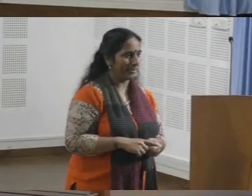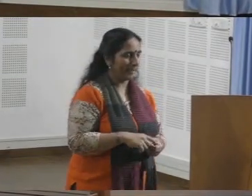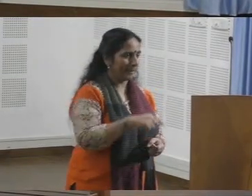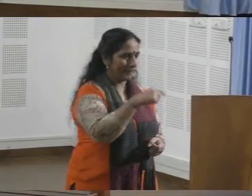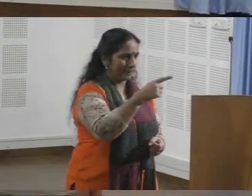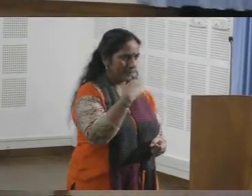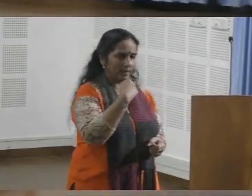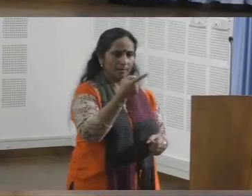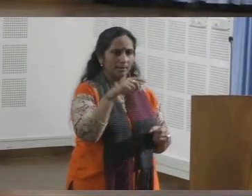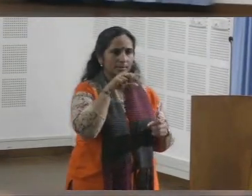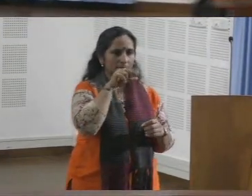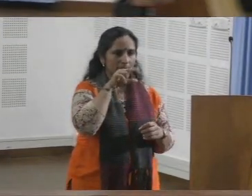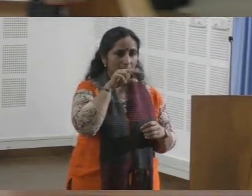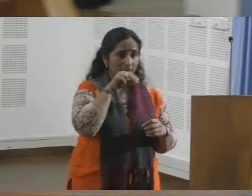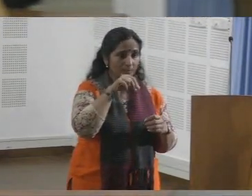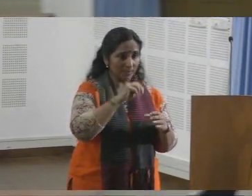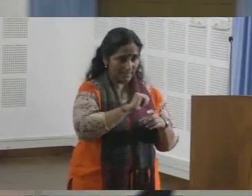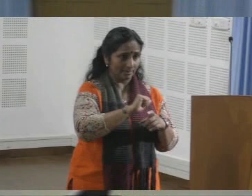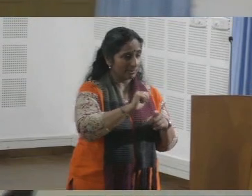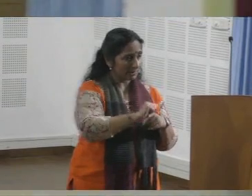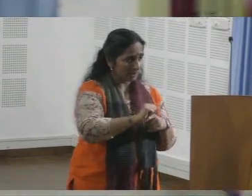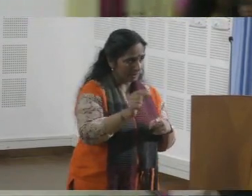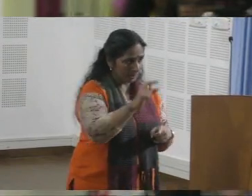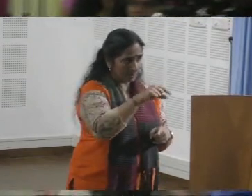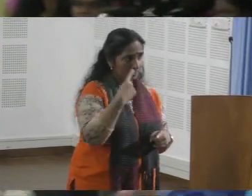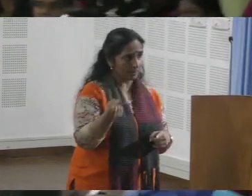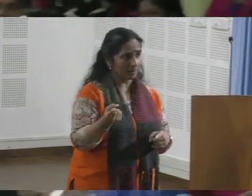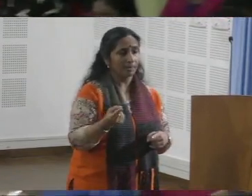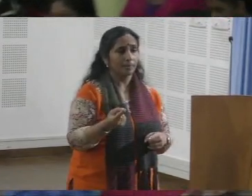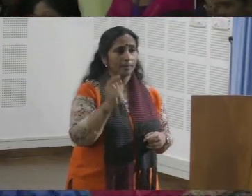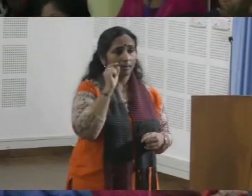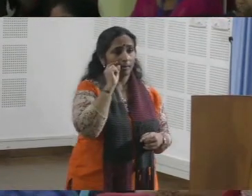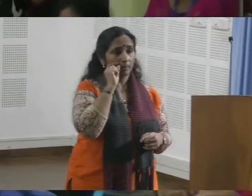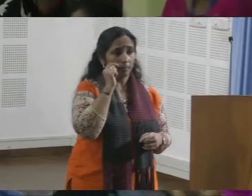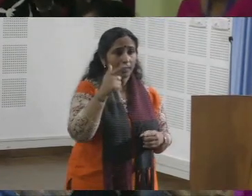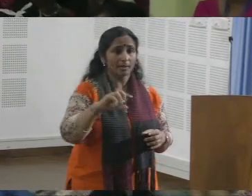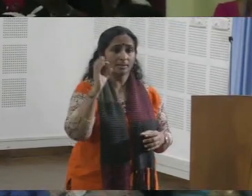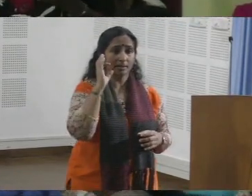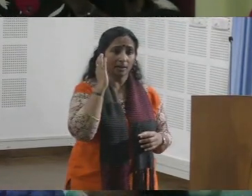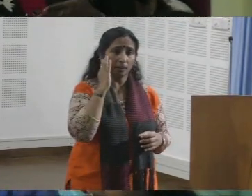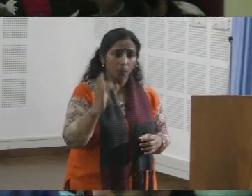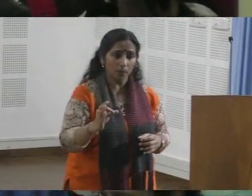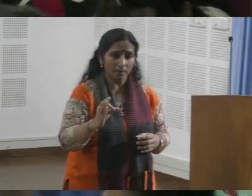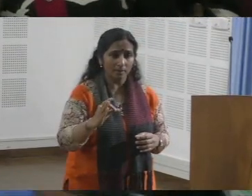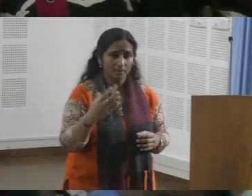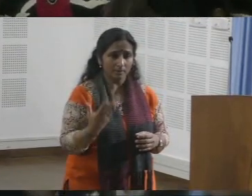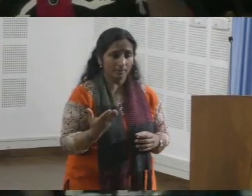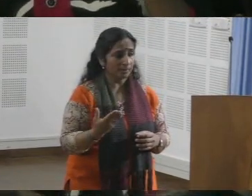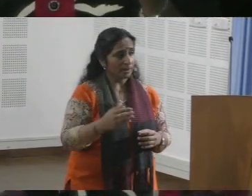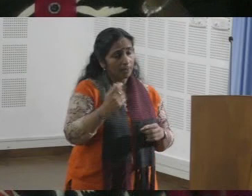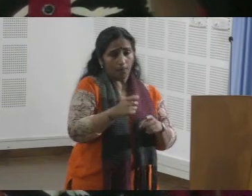ചെയ്തിട്ടുള്ളൊരു കാര്യം എന്ന് പറഞ്ഞാൽ പേരൻ്റാണ് പ്രൈമറി റോൾ പ്ലേ ചെയ്യുന്നത്. എത്ര ഒരു പ്രൊഫഷണലിനെ ചെയ്യുന്നതിനെക്കാട്ടിലും